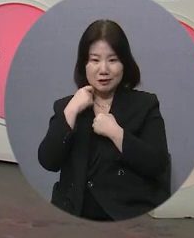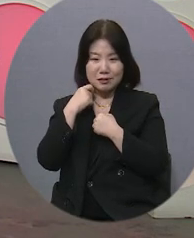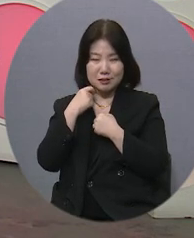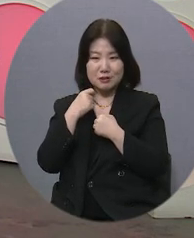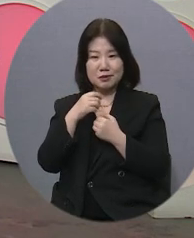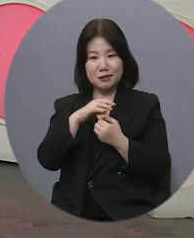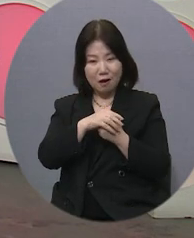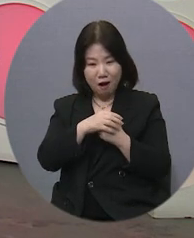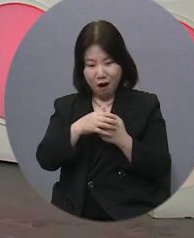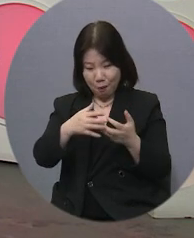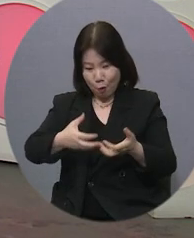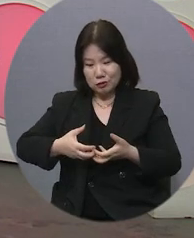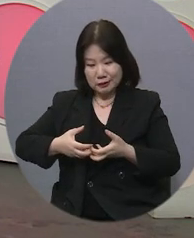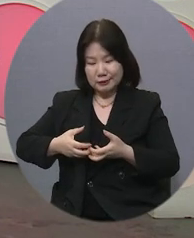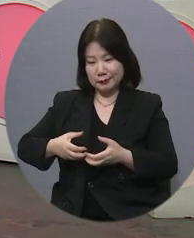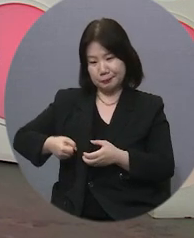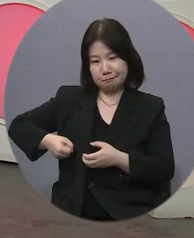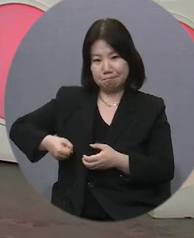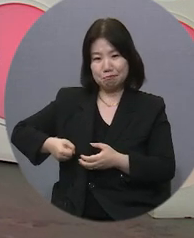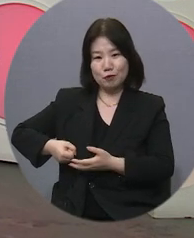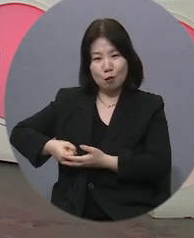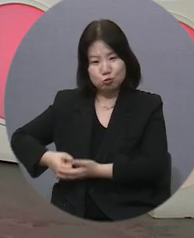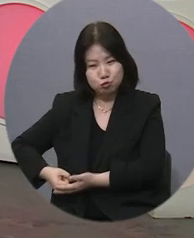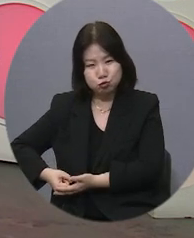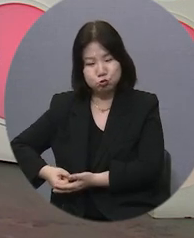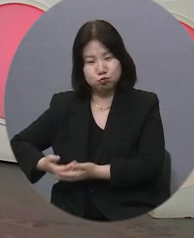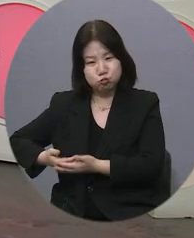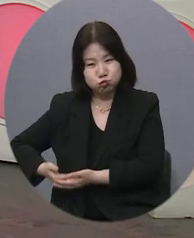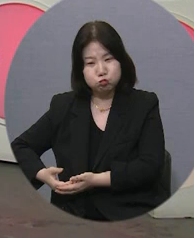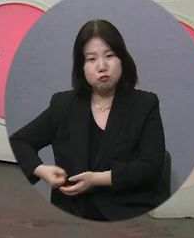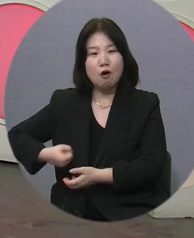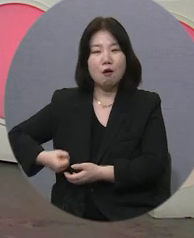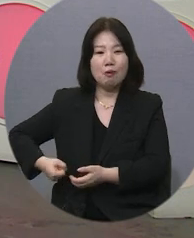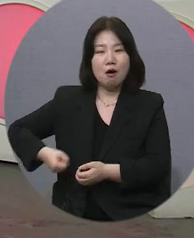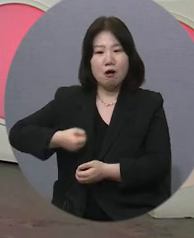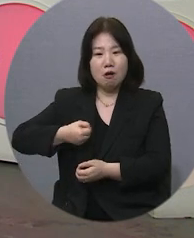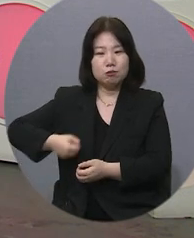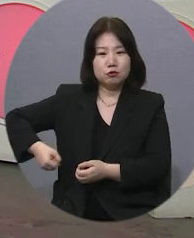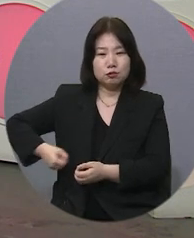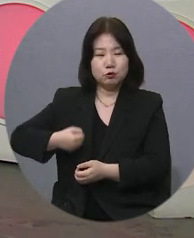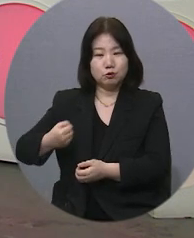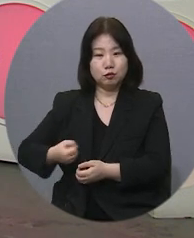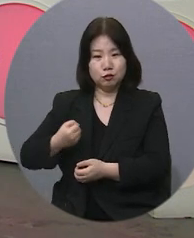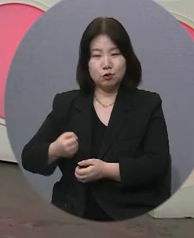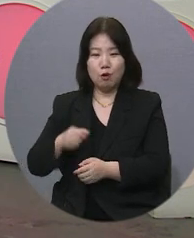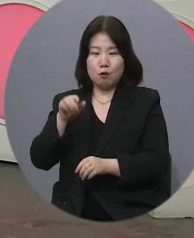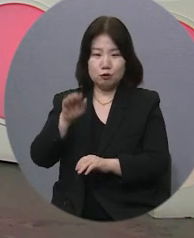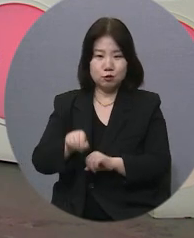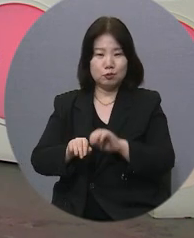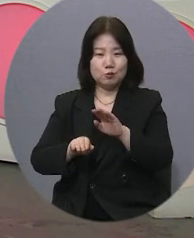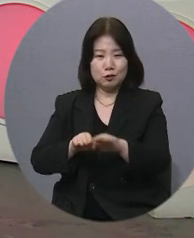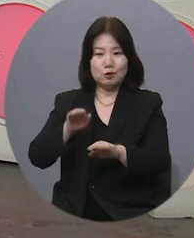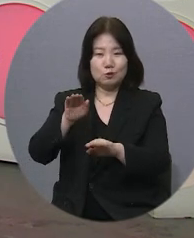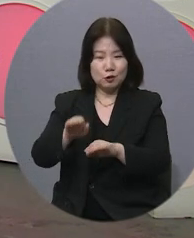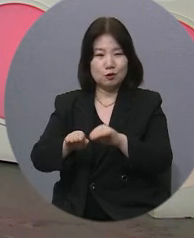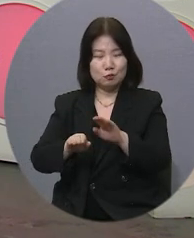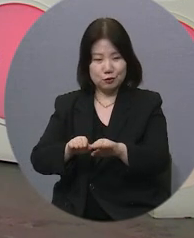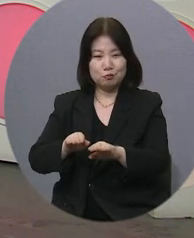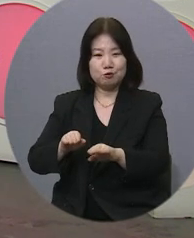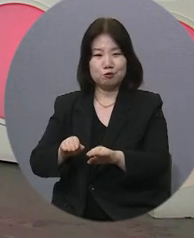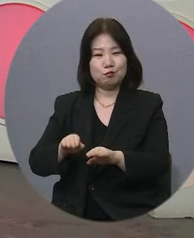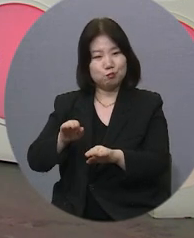건네받은 사과 봉지가 제 손을 묵직하게 끌어내려 땅을 디딘 발에 힘이